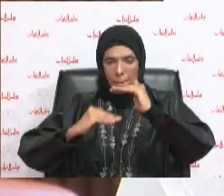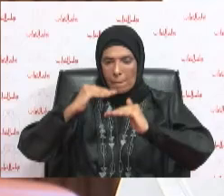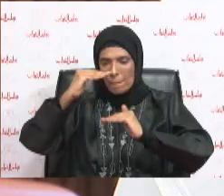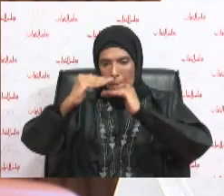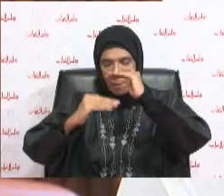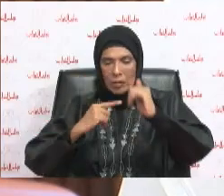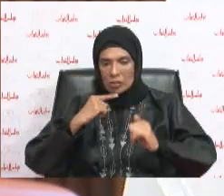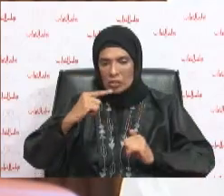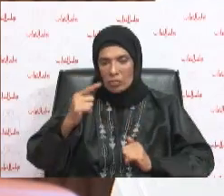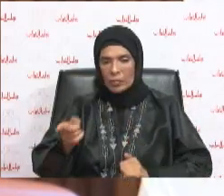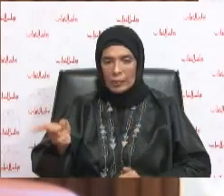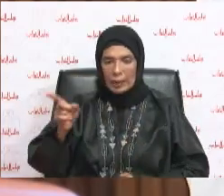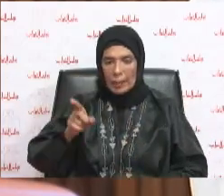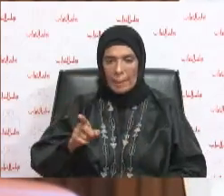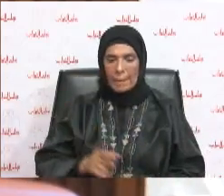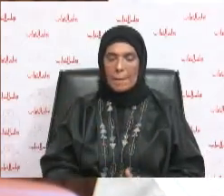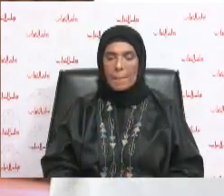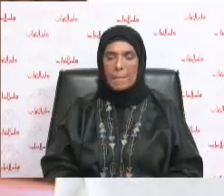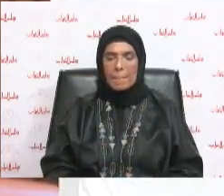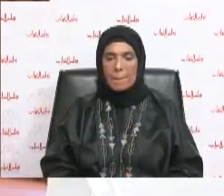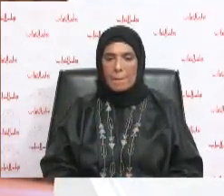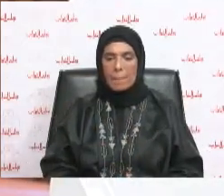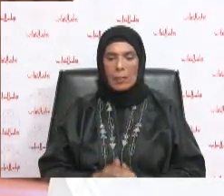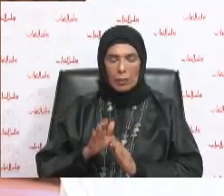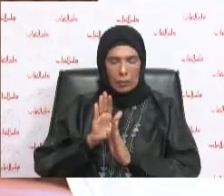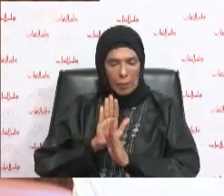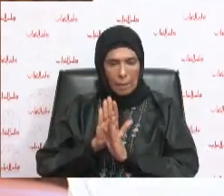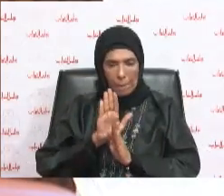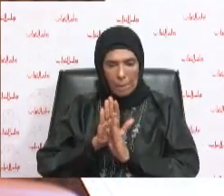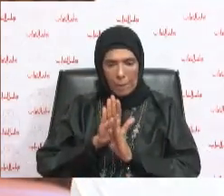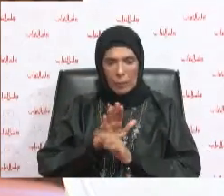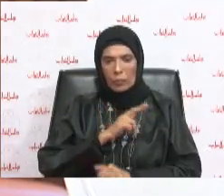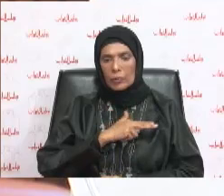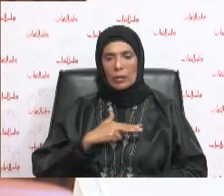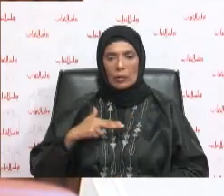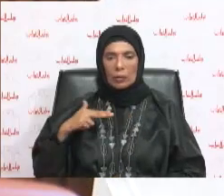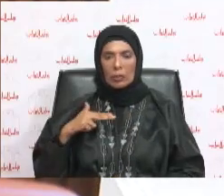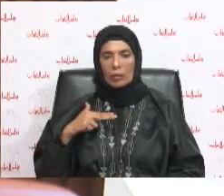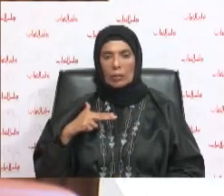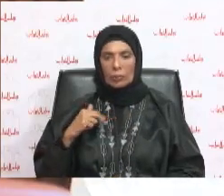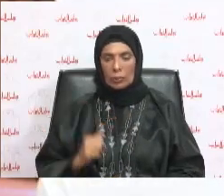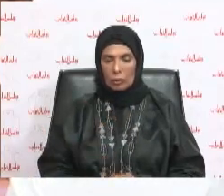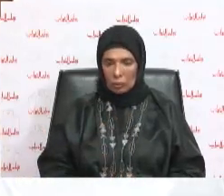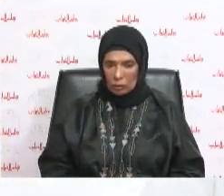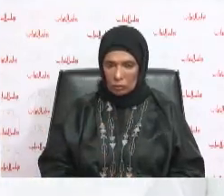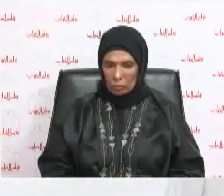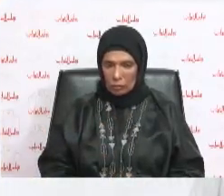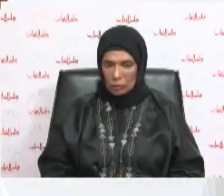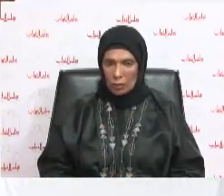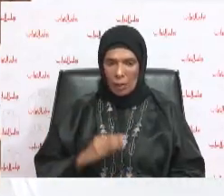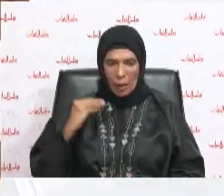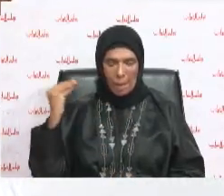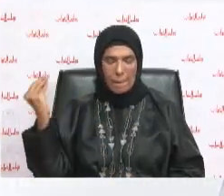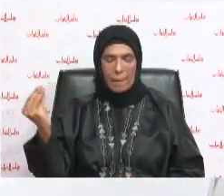السنوات القادمة والأيام القادمة ويكون هناك دعم الحكومة لهذا القطاع. إحنا نبي سياحة بعد